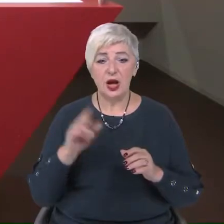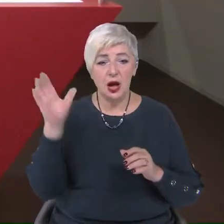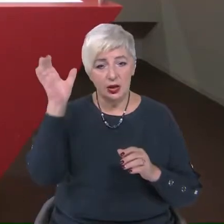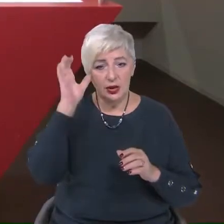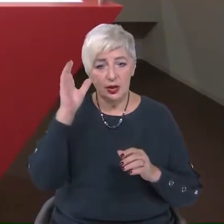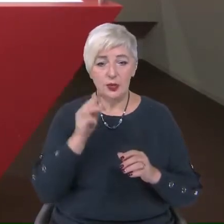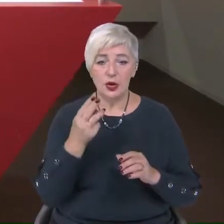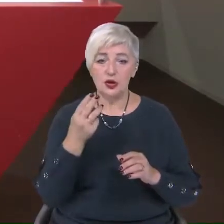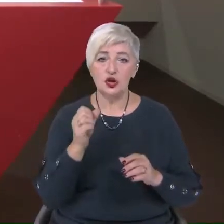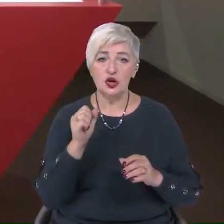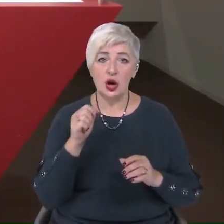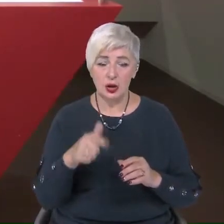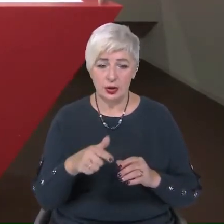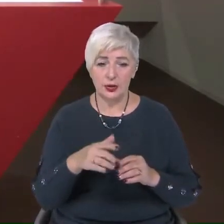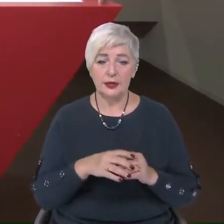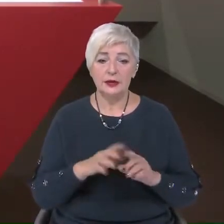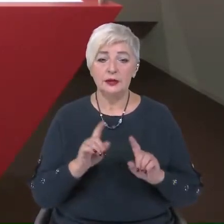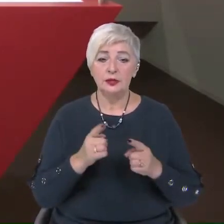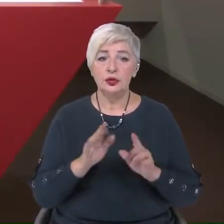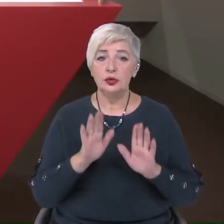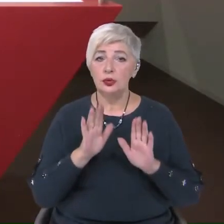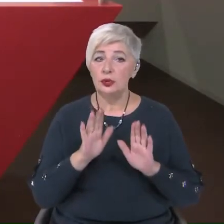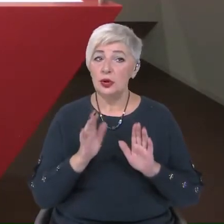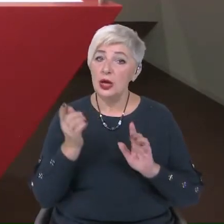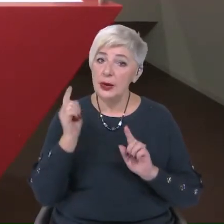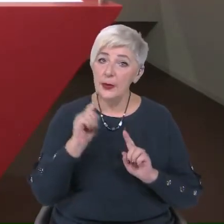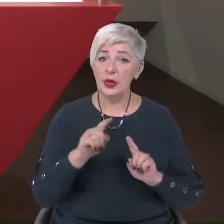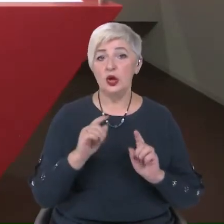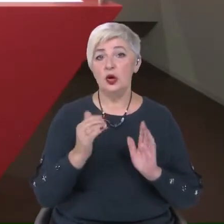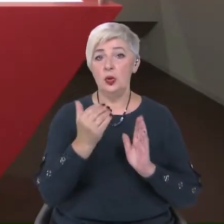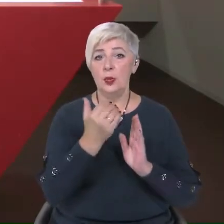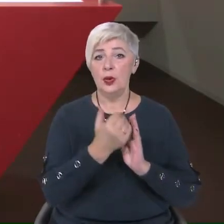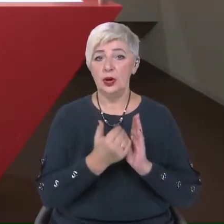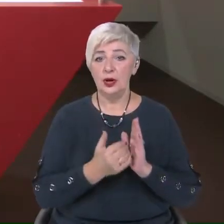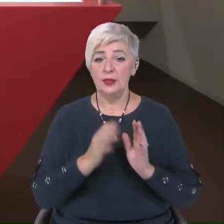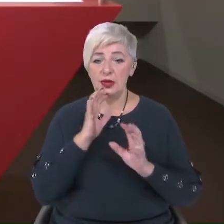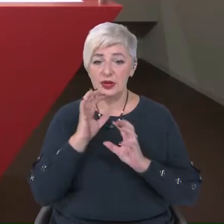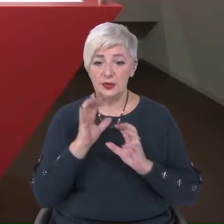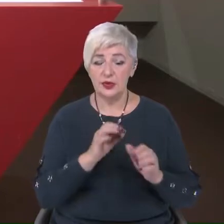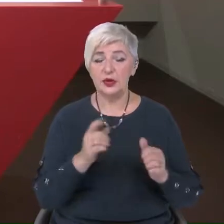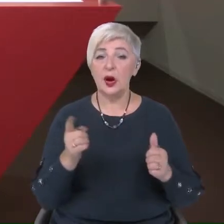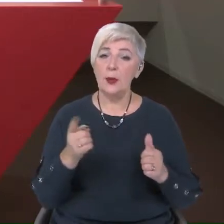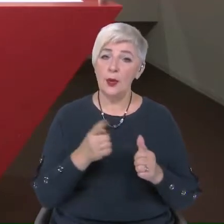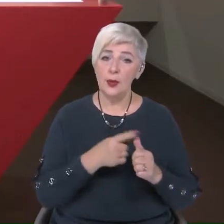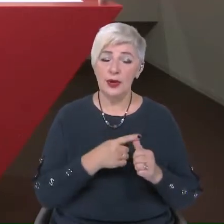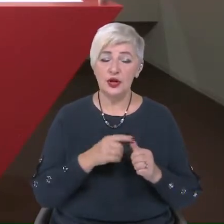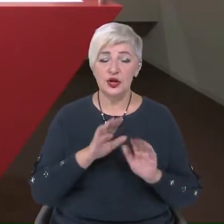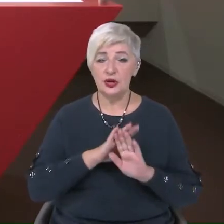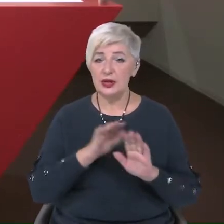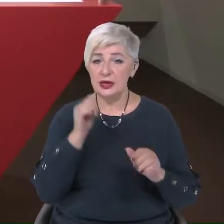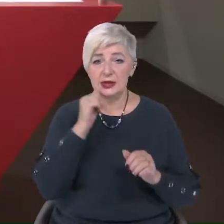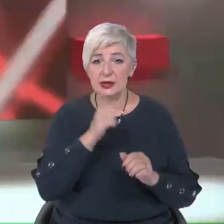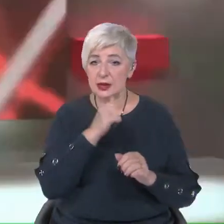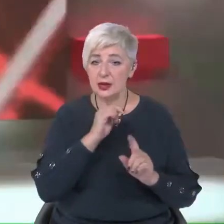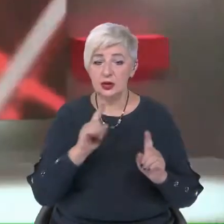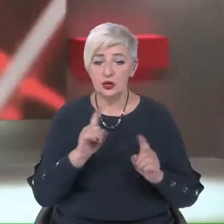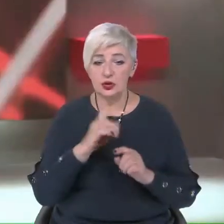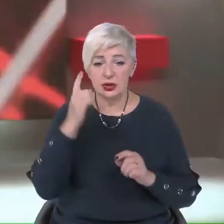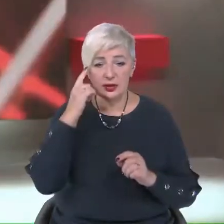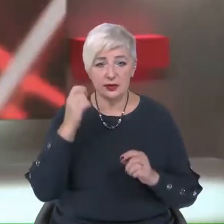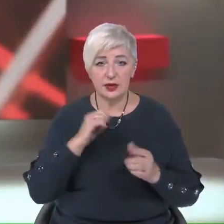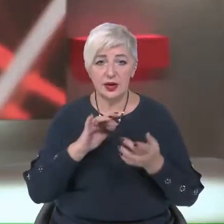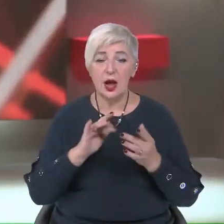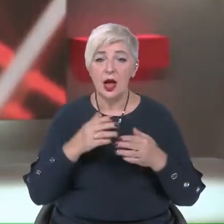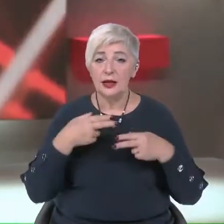напрямок, програмне забезпечення, чому? Так, по-перше, не секрет, що за інформаційними